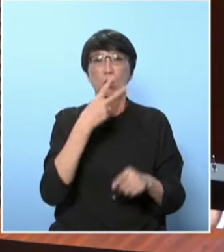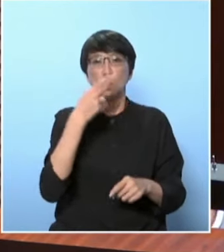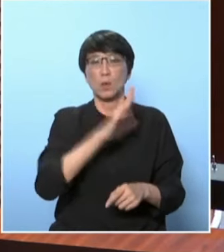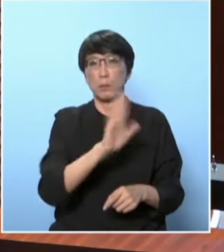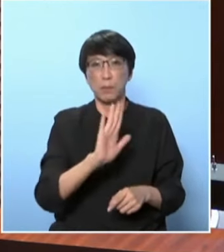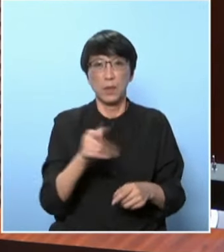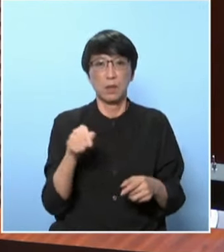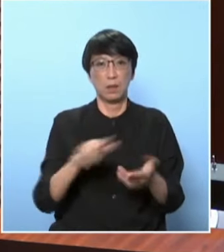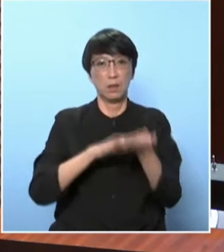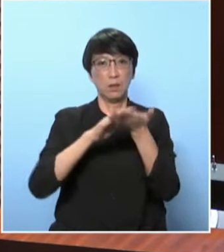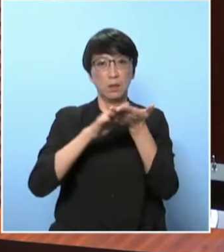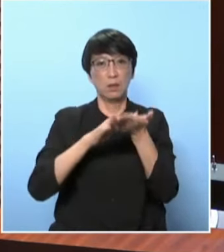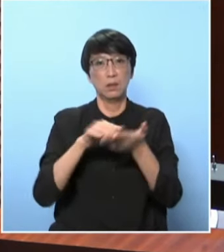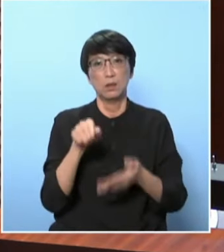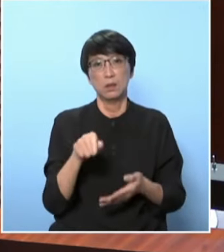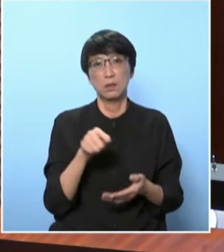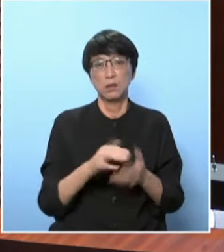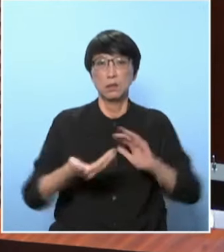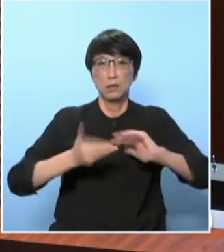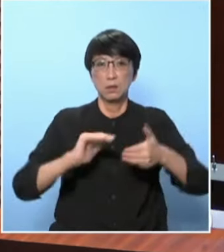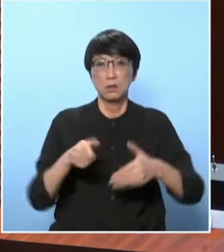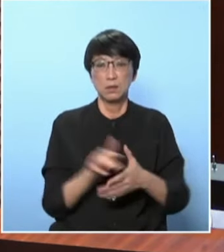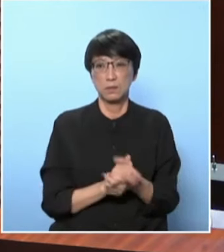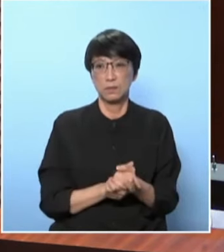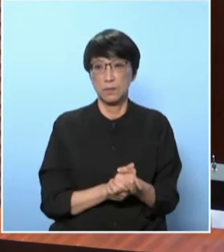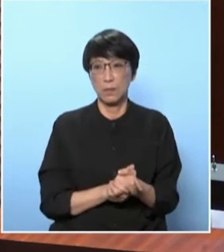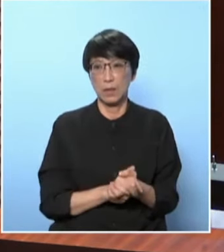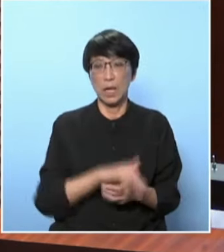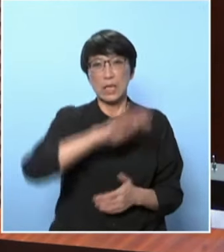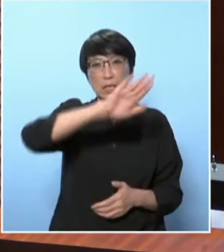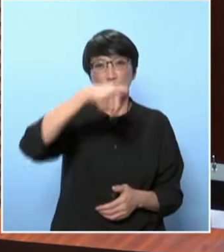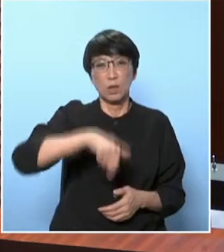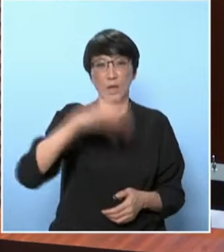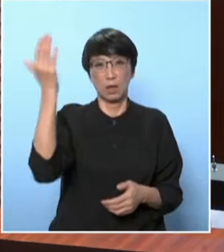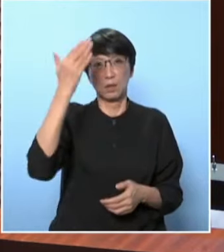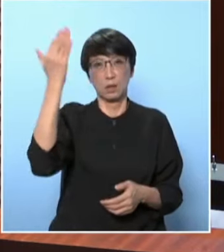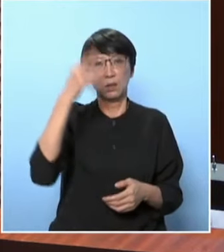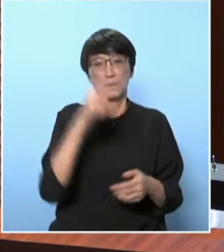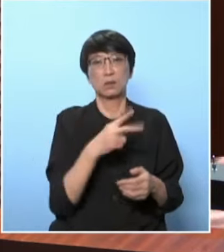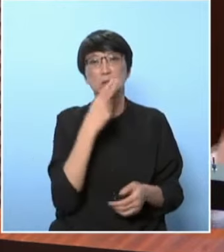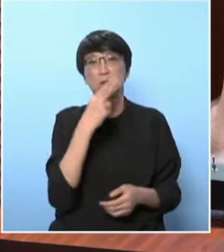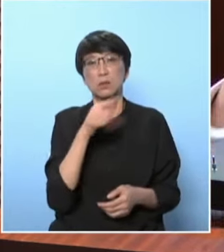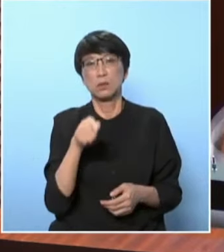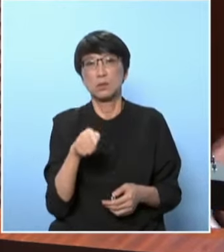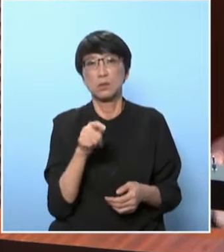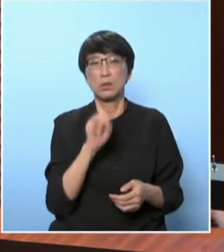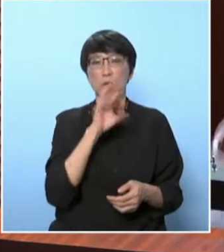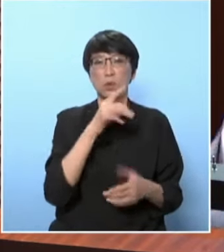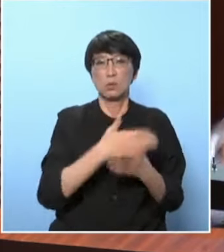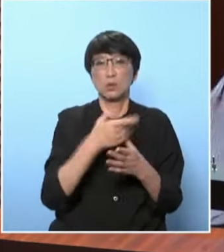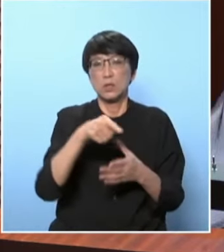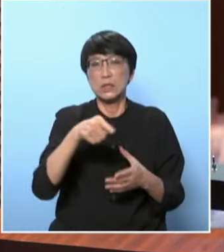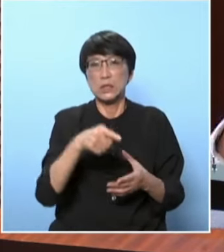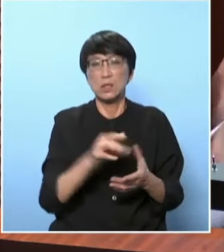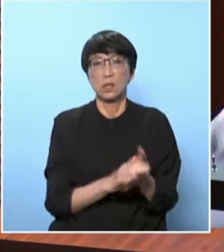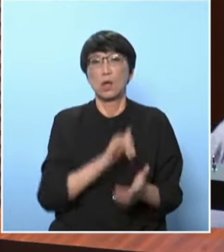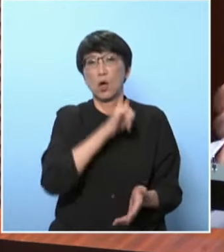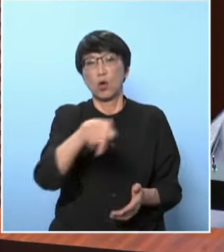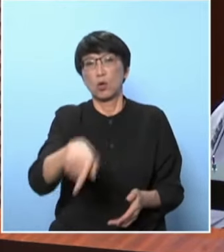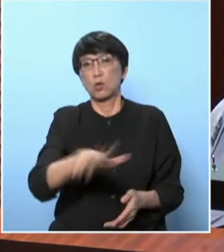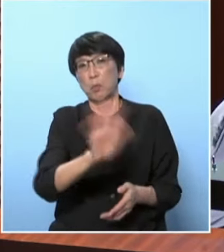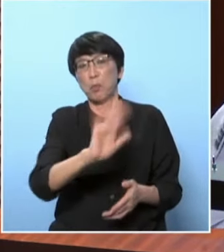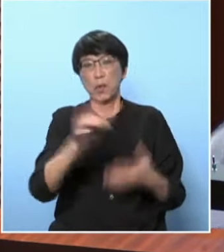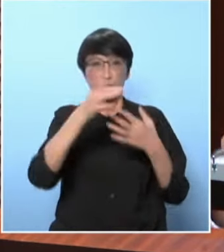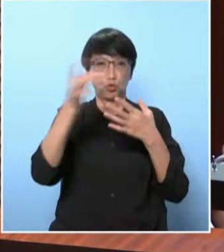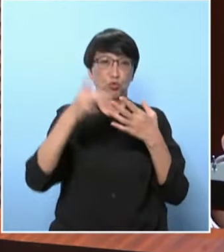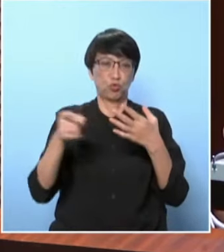我諗成個故事調翻轉講嘅話，咩點會有人過嚟去一個地方旅行係為咗去食煙嘅咧？你只不過因為呢樣嘢而令到你唔去嗰個地方去